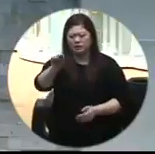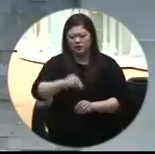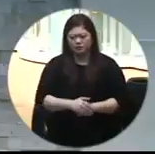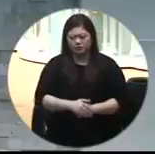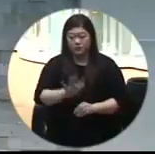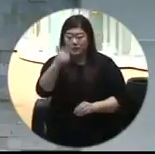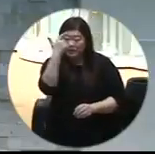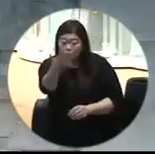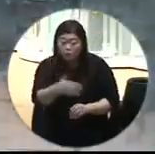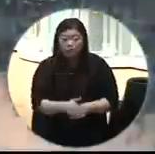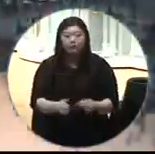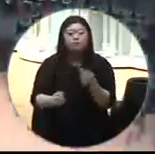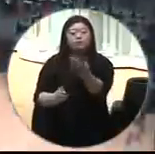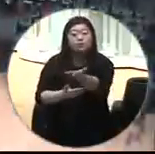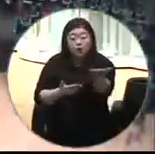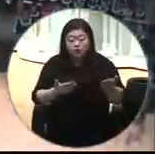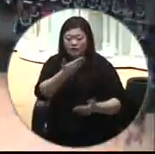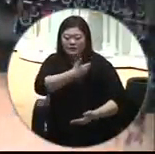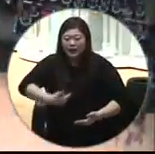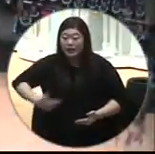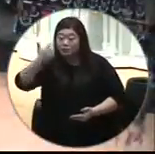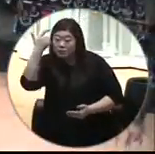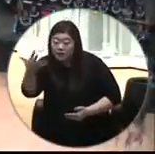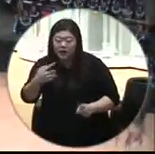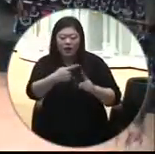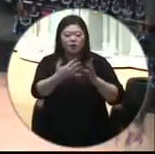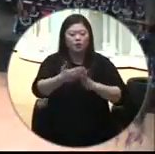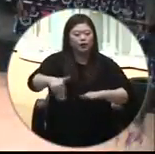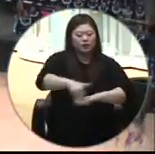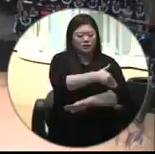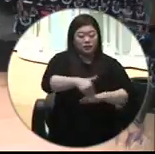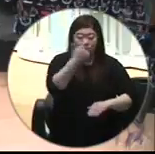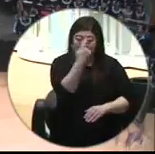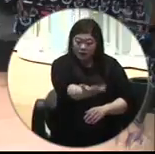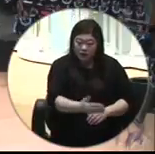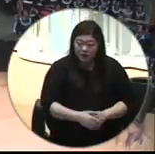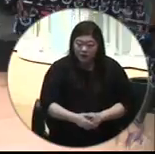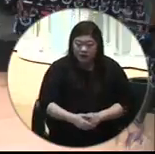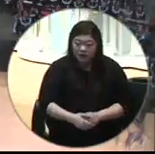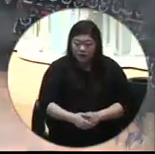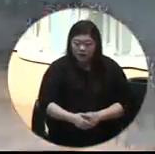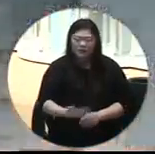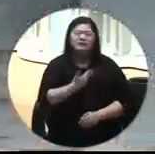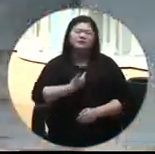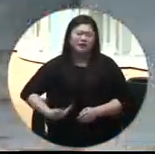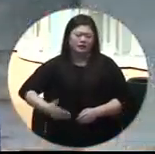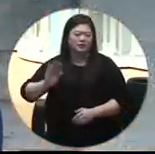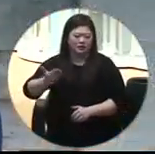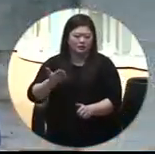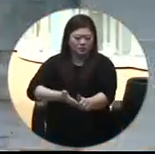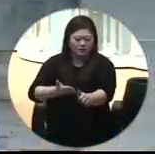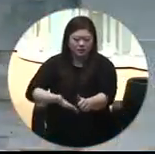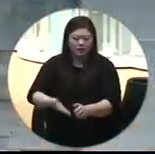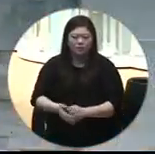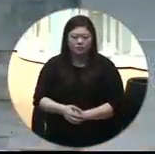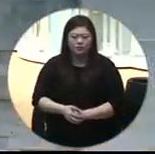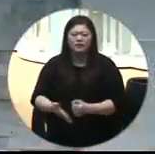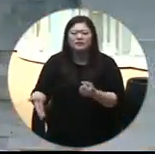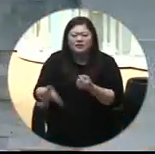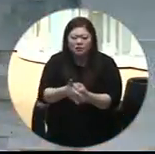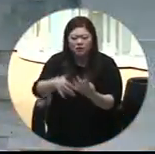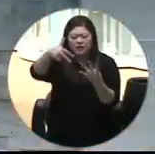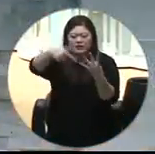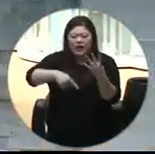교인입니까? 제자입니까? 제자 되시기 바랍니다. 그래서 교회가 제자 되라고 4주 훈련, 10주